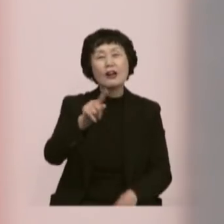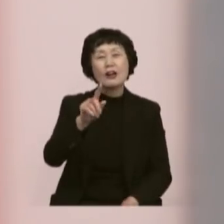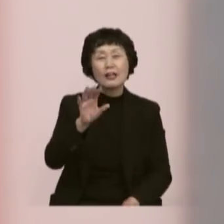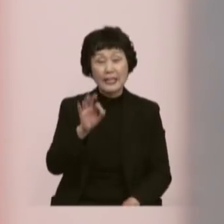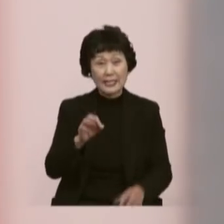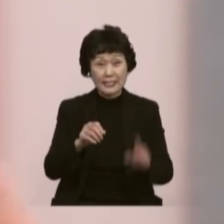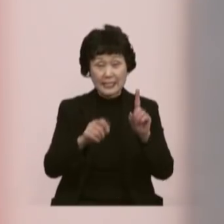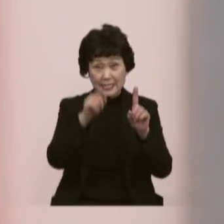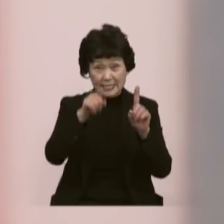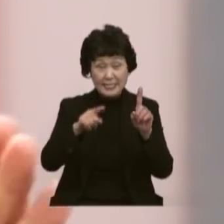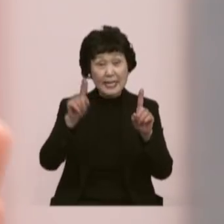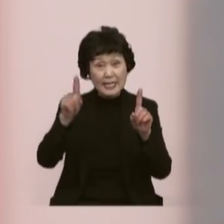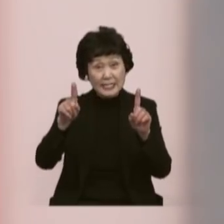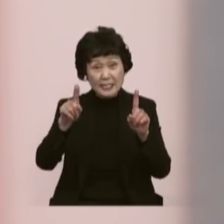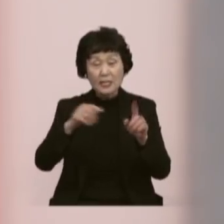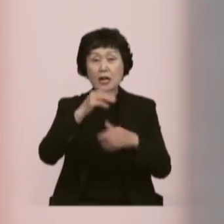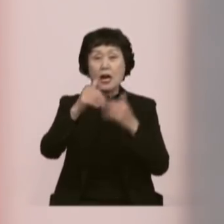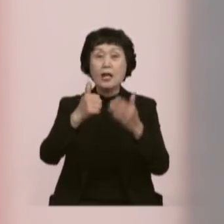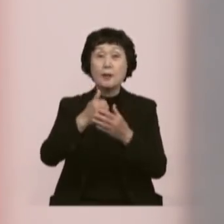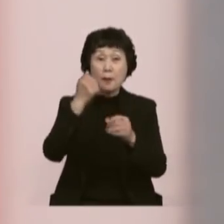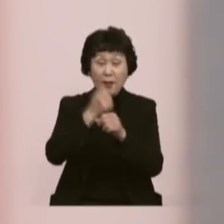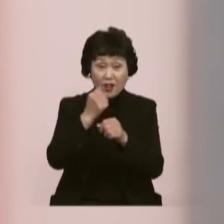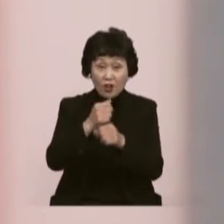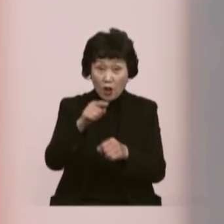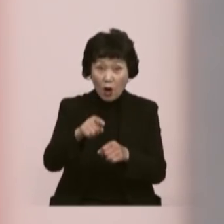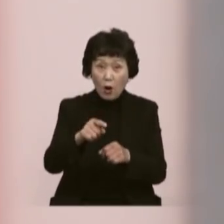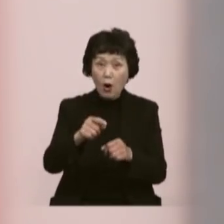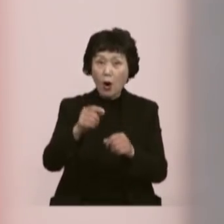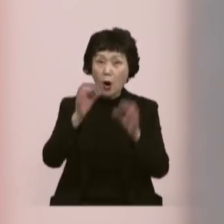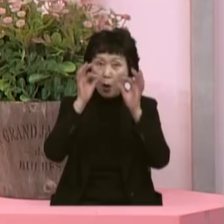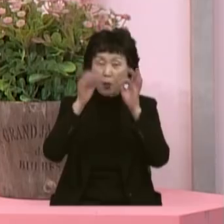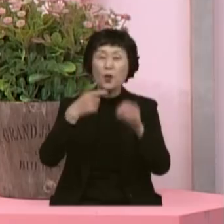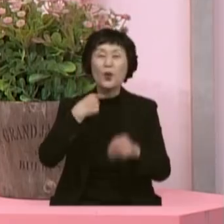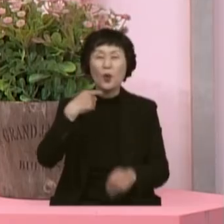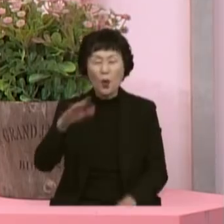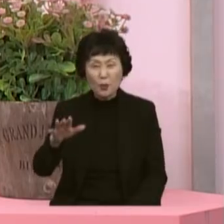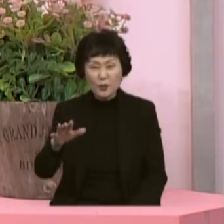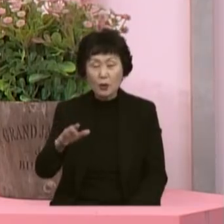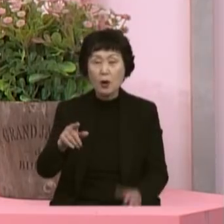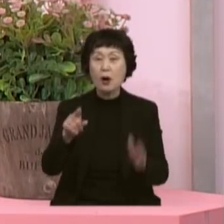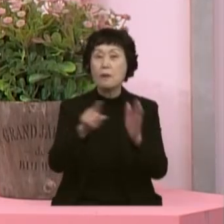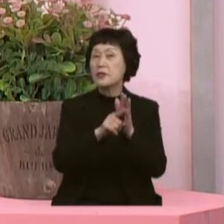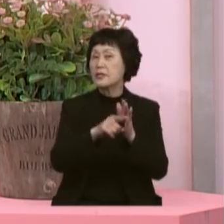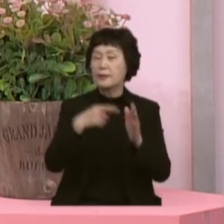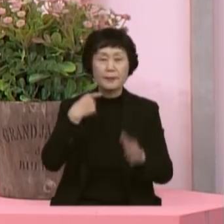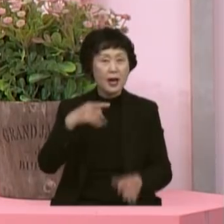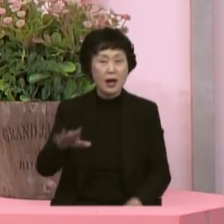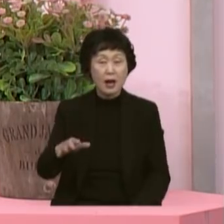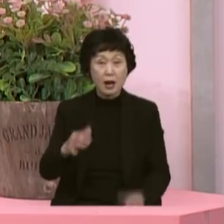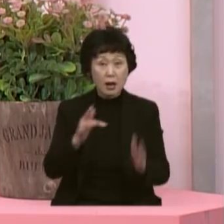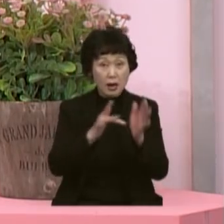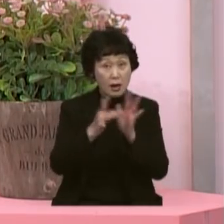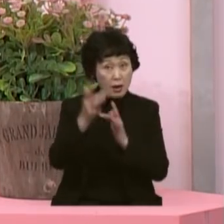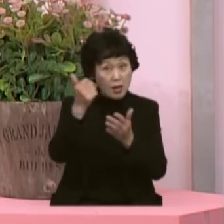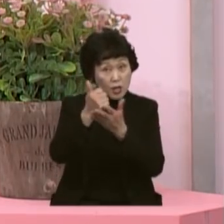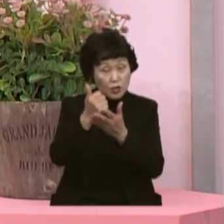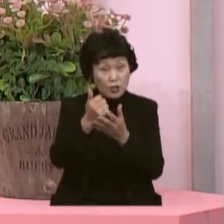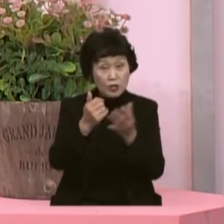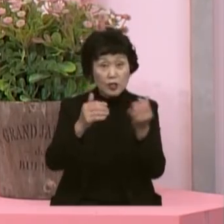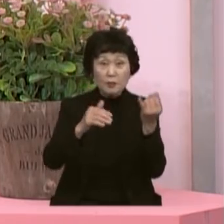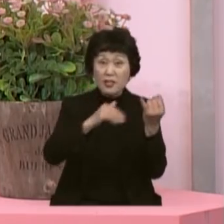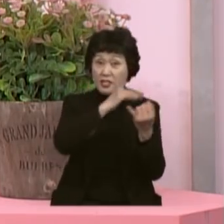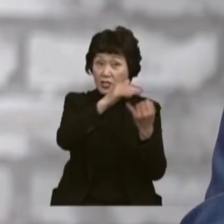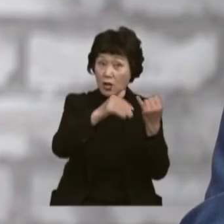1절. 하나님이 만드셨다는 것도 본 적도 없고 믿어지지도 않고 예수님이 처녀의 몸에서 나왔다는 건